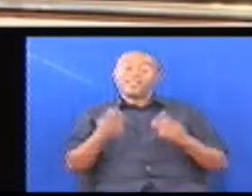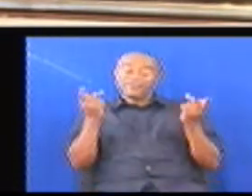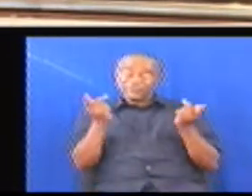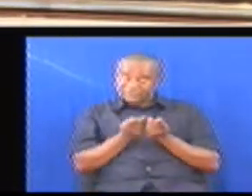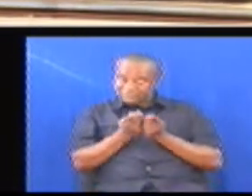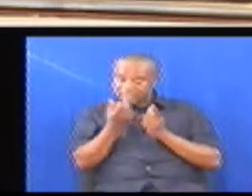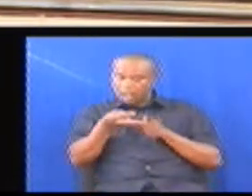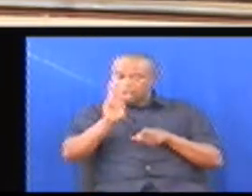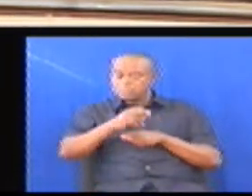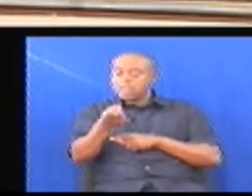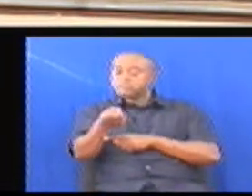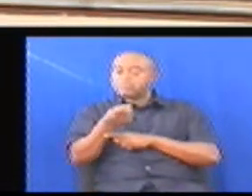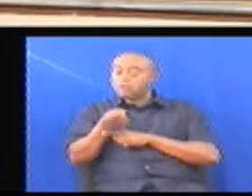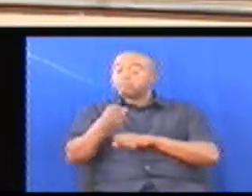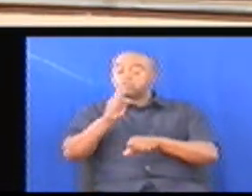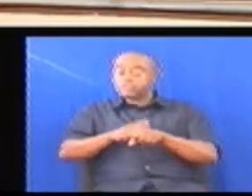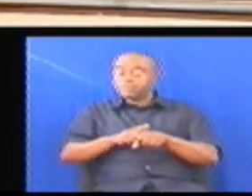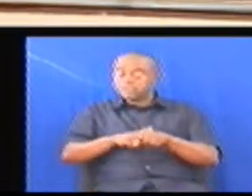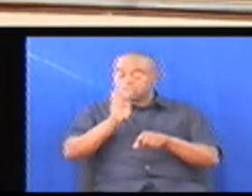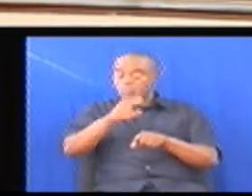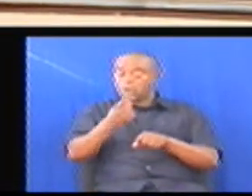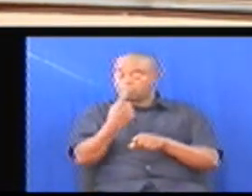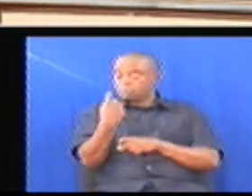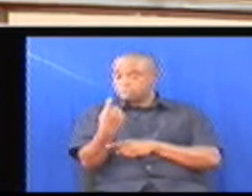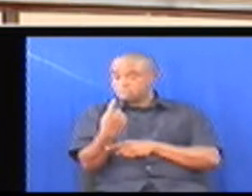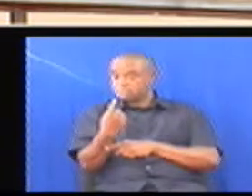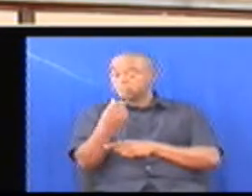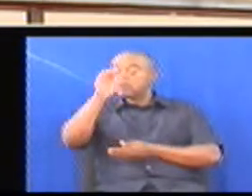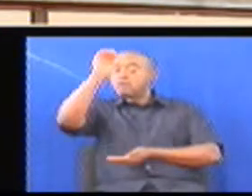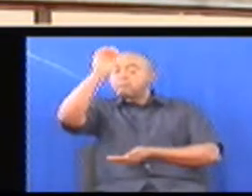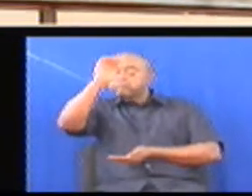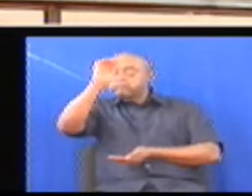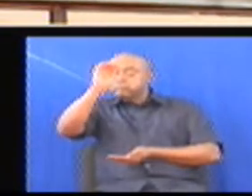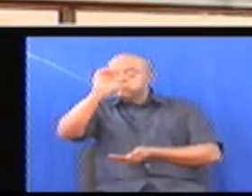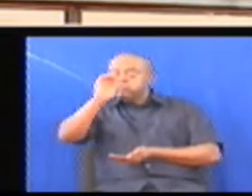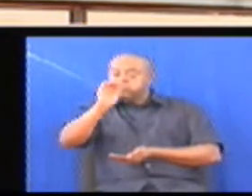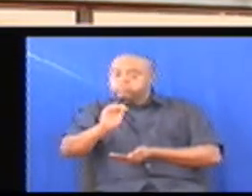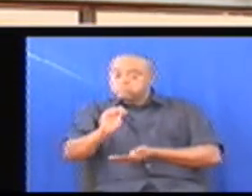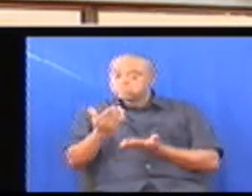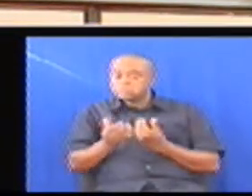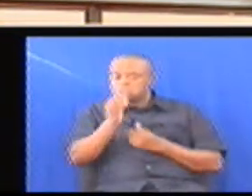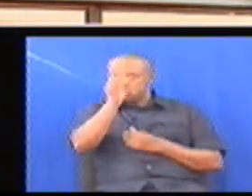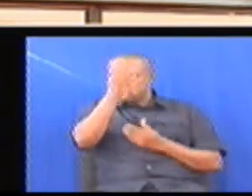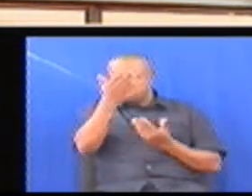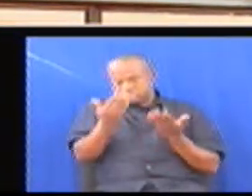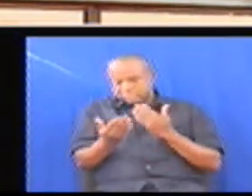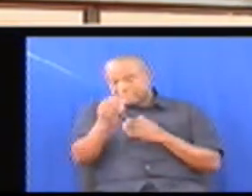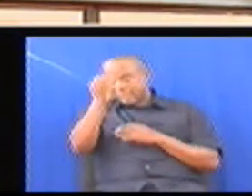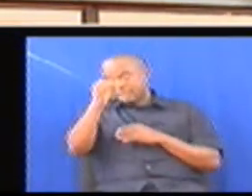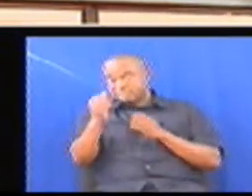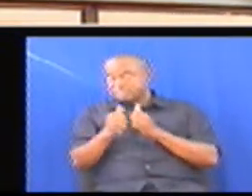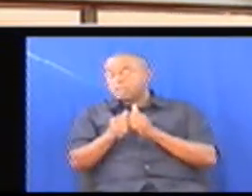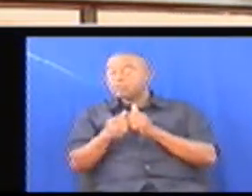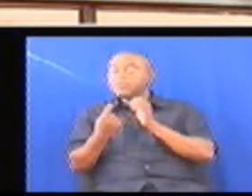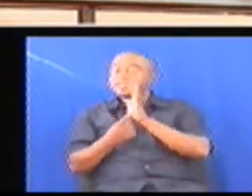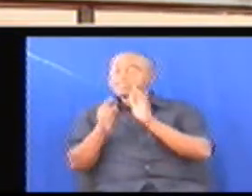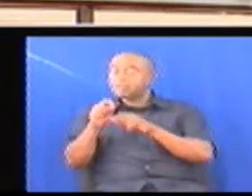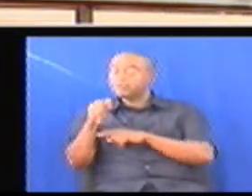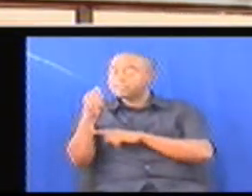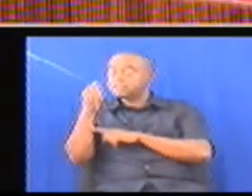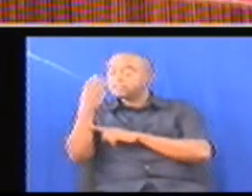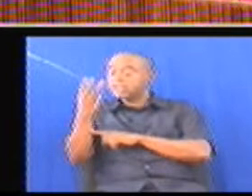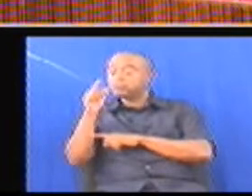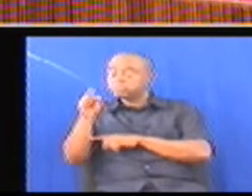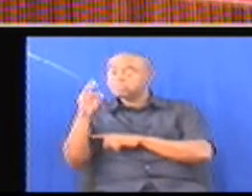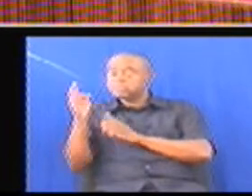riba za mikopo za kipindi cha mwaka mmoja zimepungua na kufikia wastani wa 16.37%